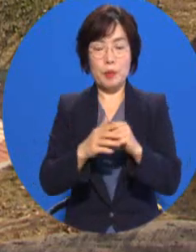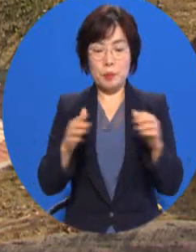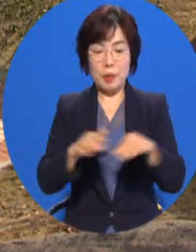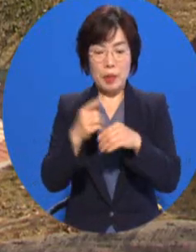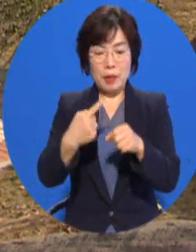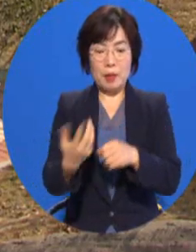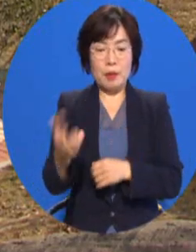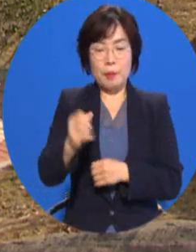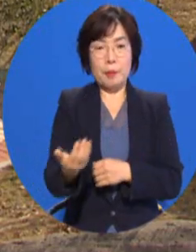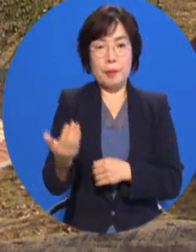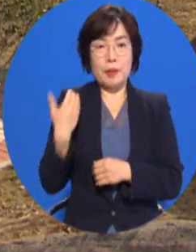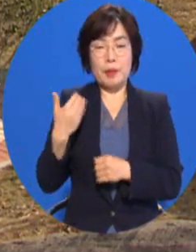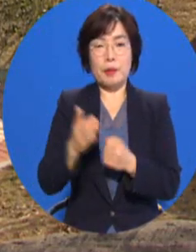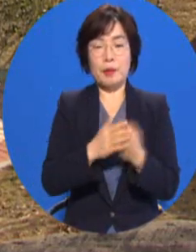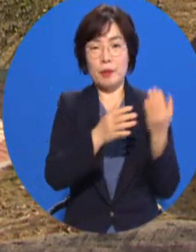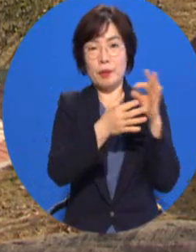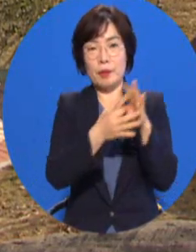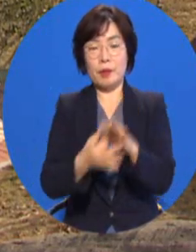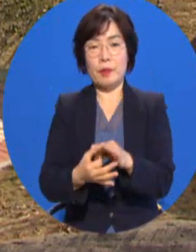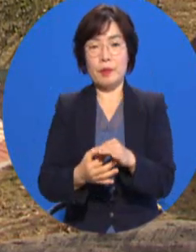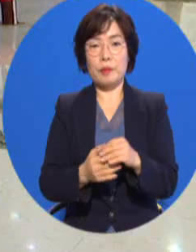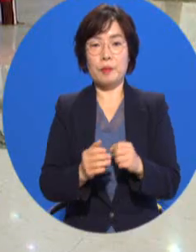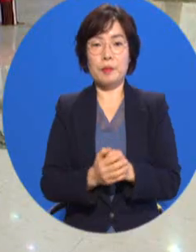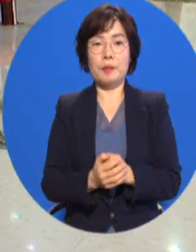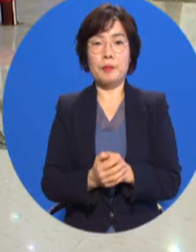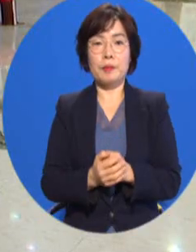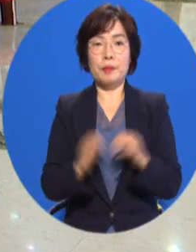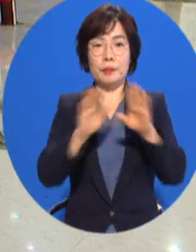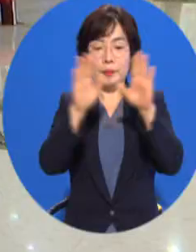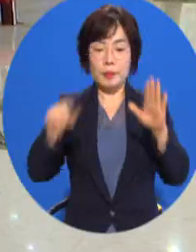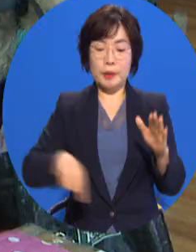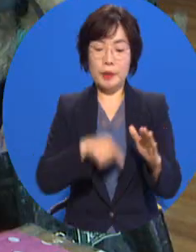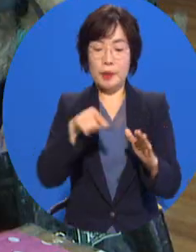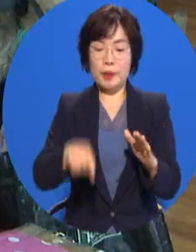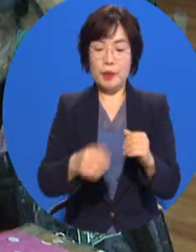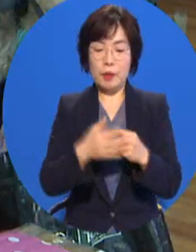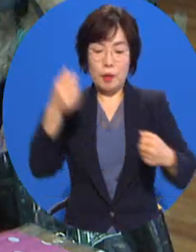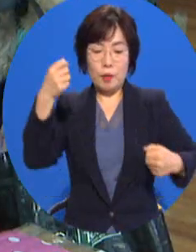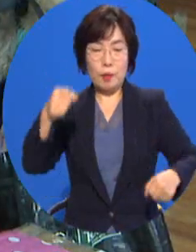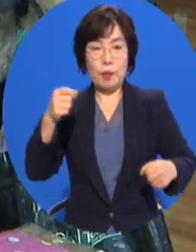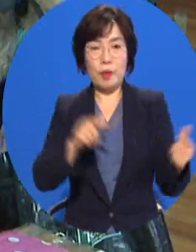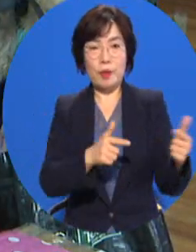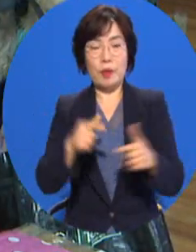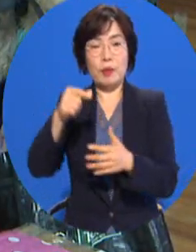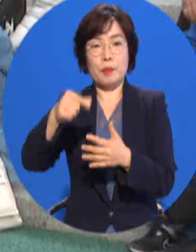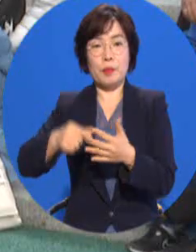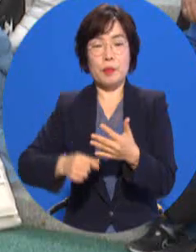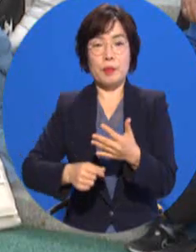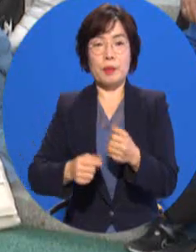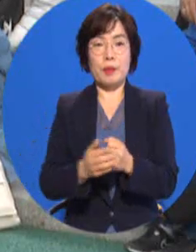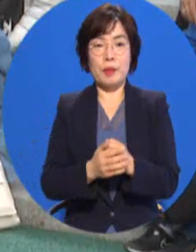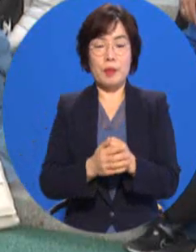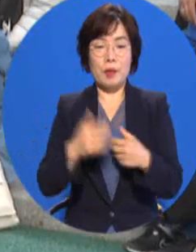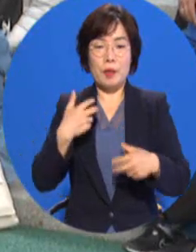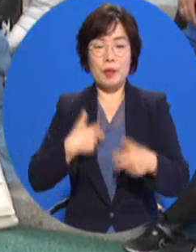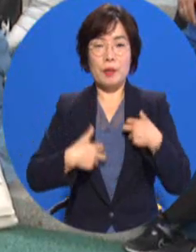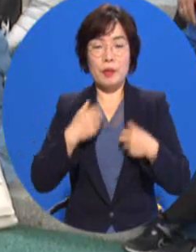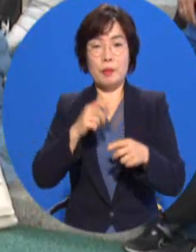전으로 시간을 돌려놓습니다. 박물관 안에서는 공연 등 다양한 프로그램이 흥을